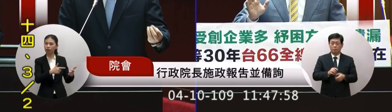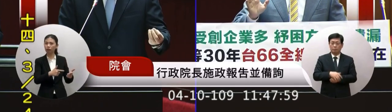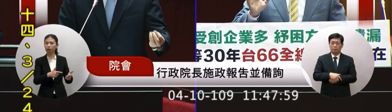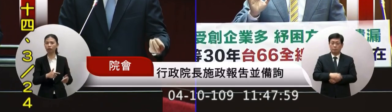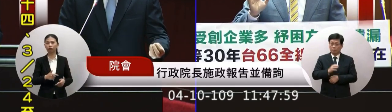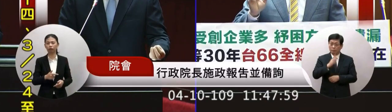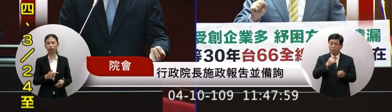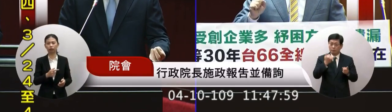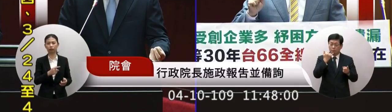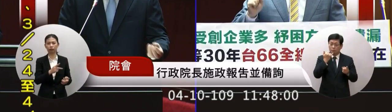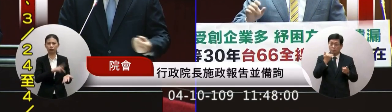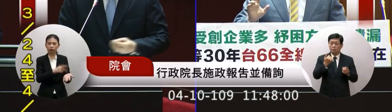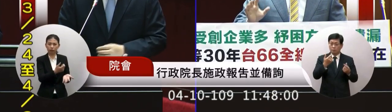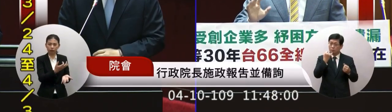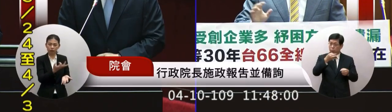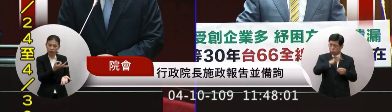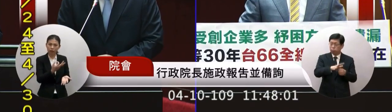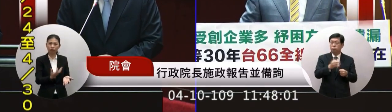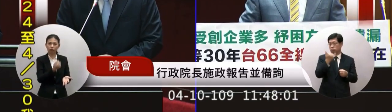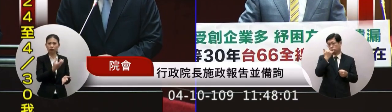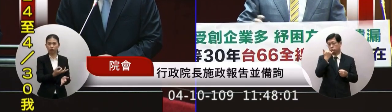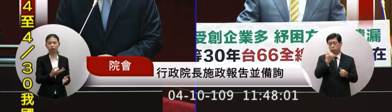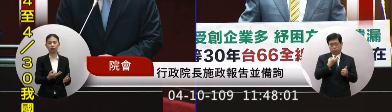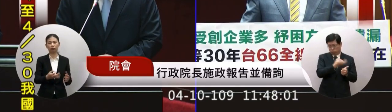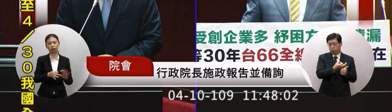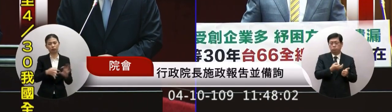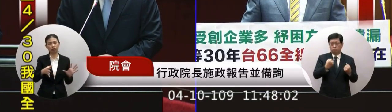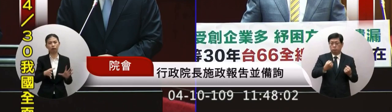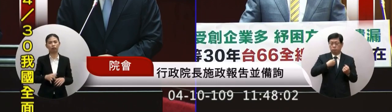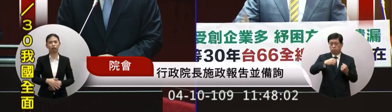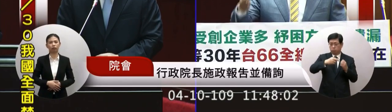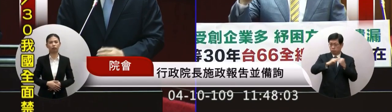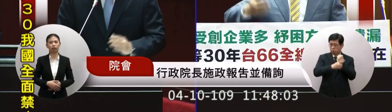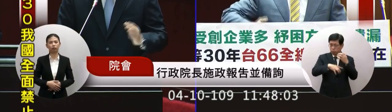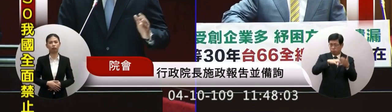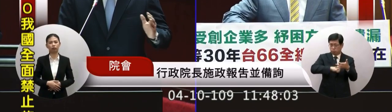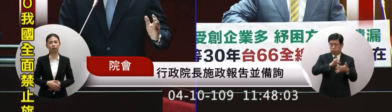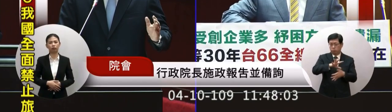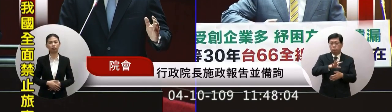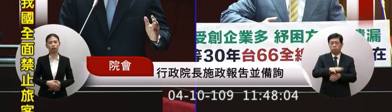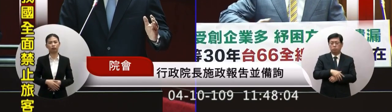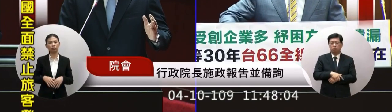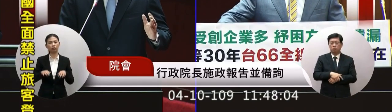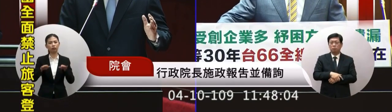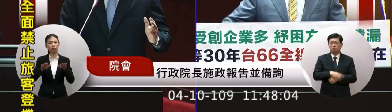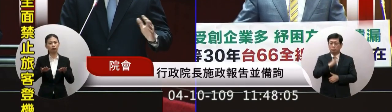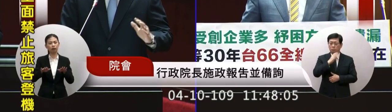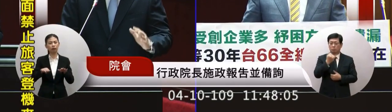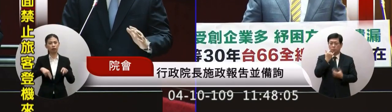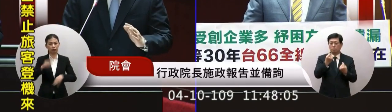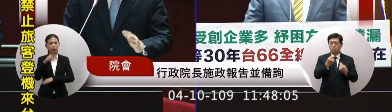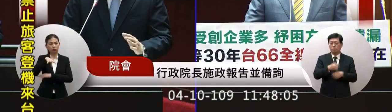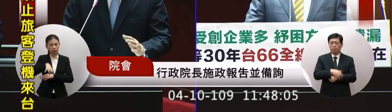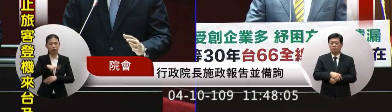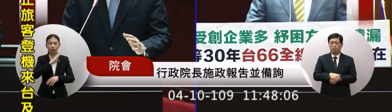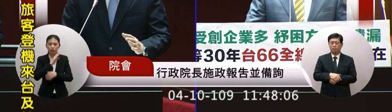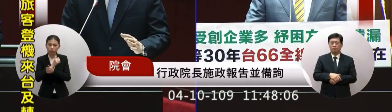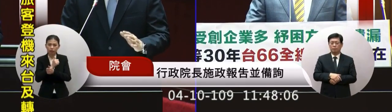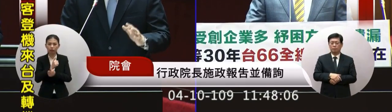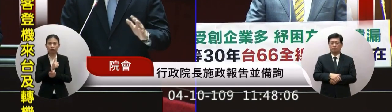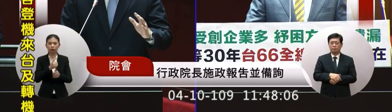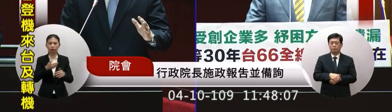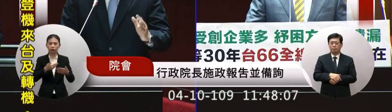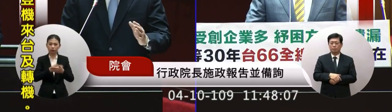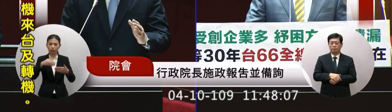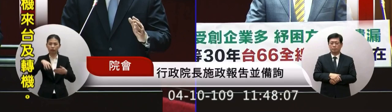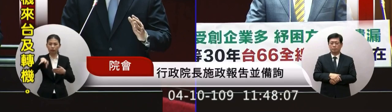有这个租金权利金的问题。 其实是用补贴的方式来做了，在办法里面是这样。 对，但因为我们现在经济，我们现在行政院也参考交通部的模式